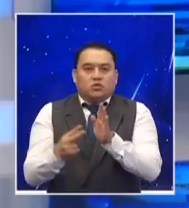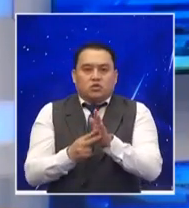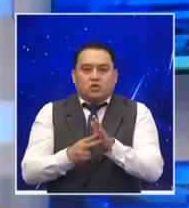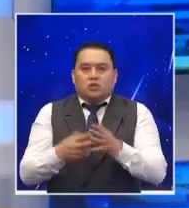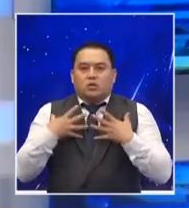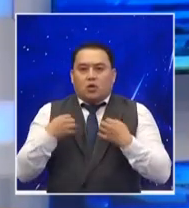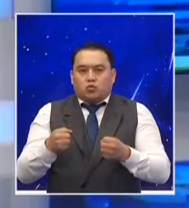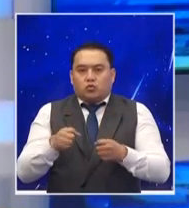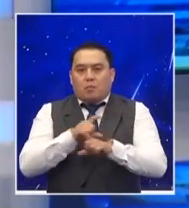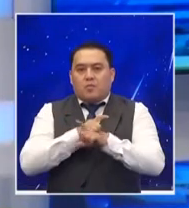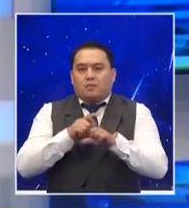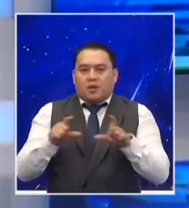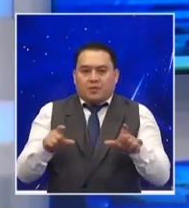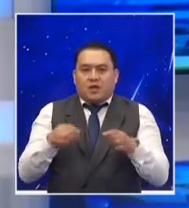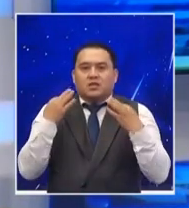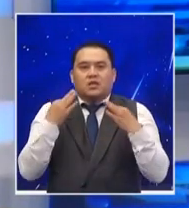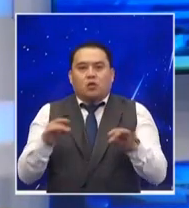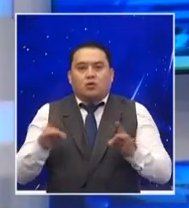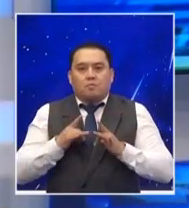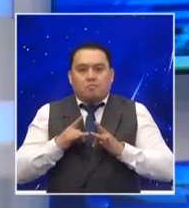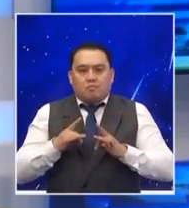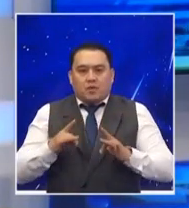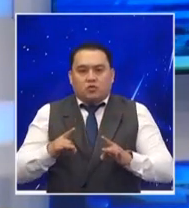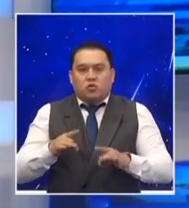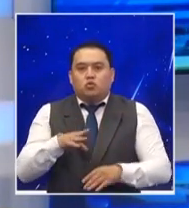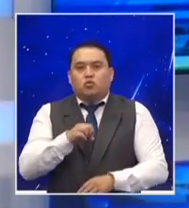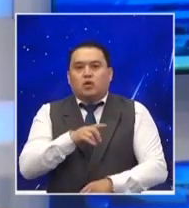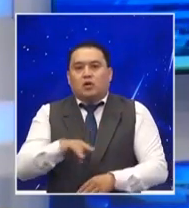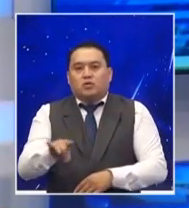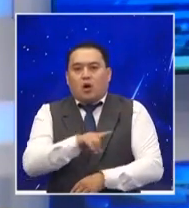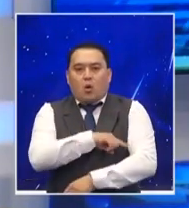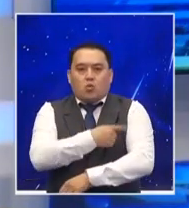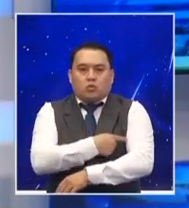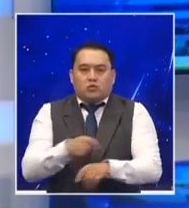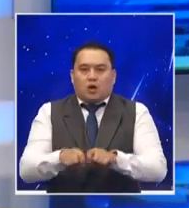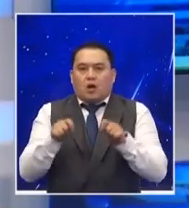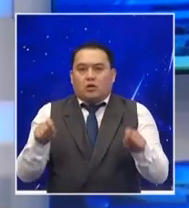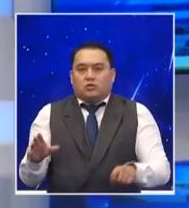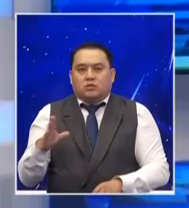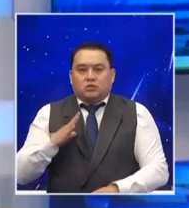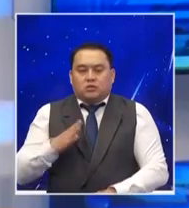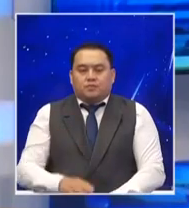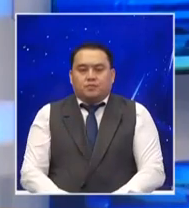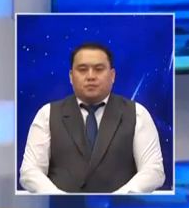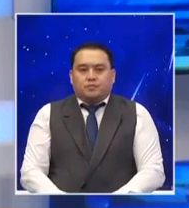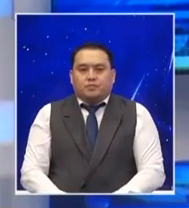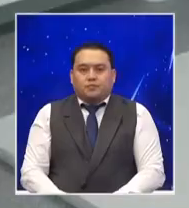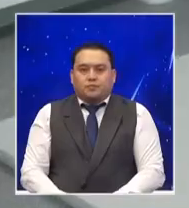8-ші денсаулық сақтау мекемесі. Тәуелсіздік мейрамы қарсаңында Ұзынағаш ауданының ауруханасында салтанатты түрде ашылды.